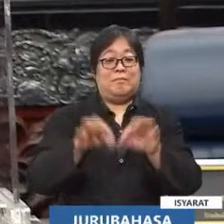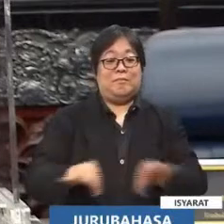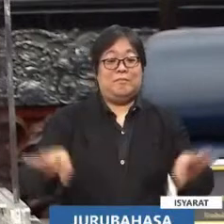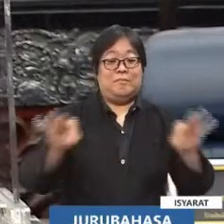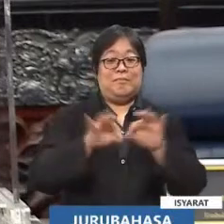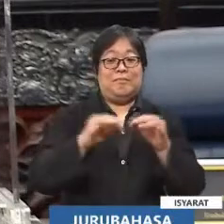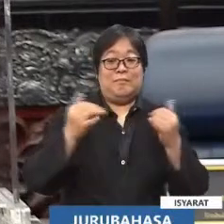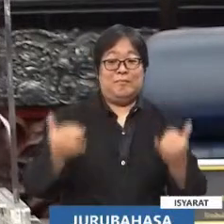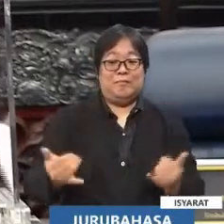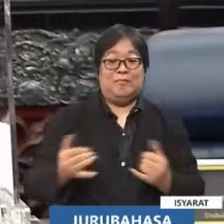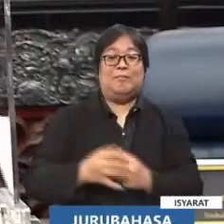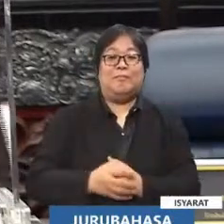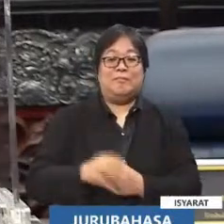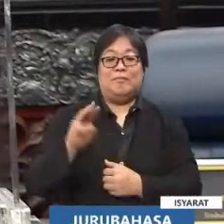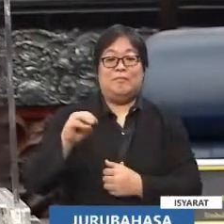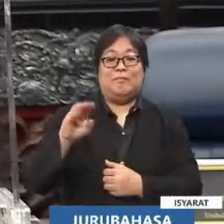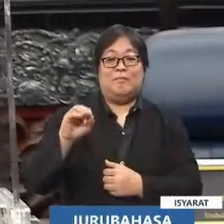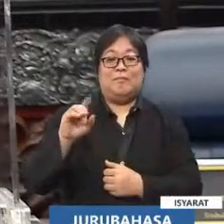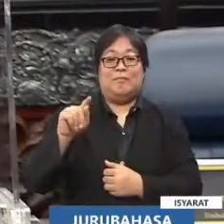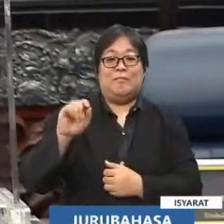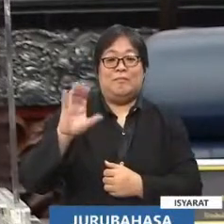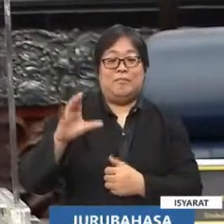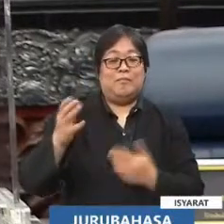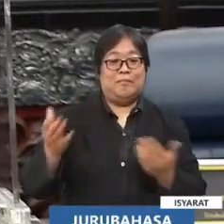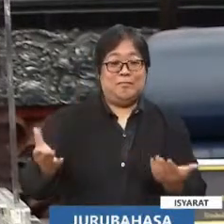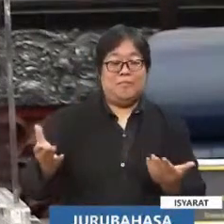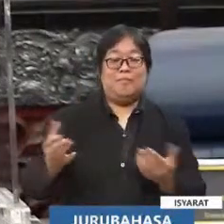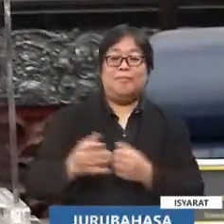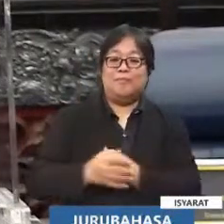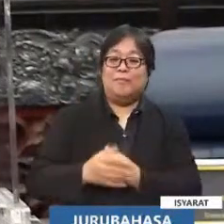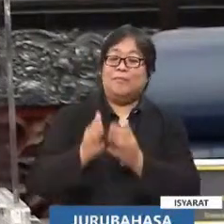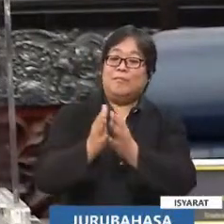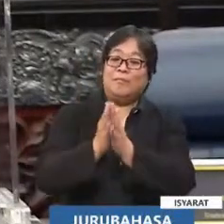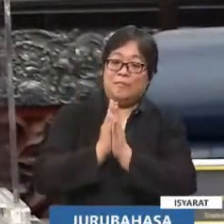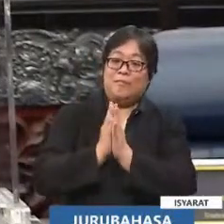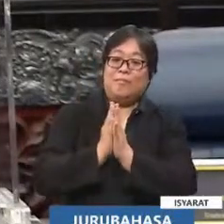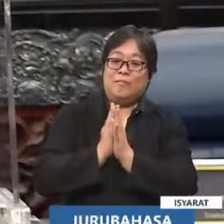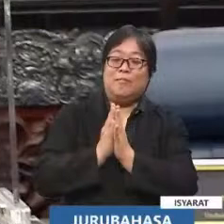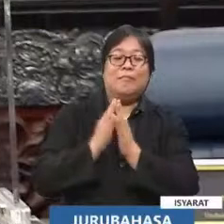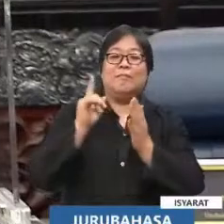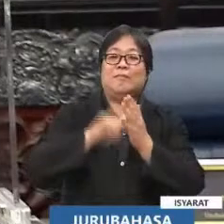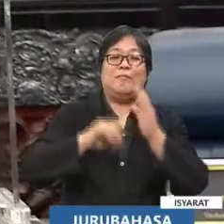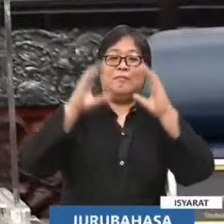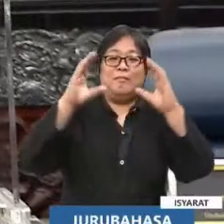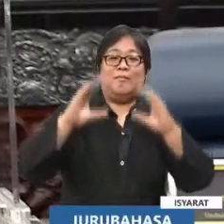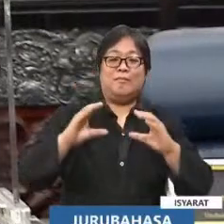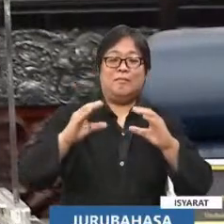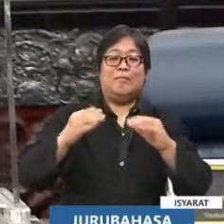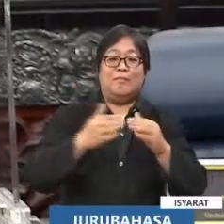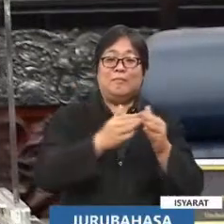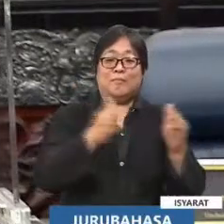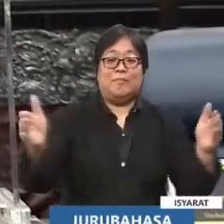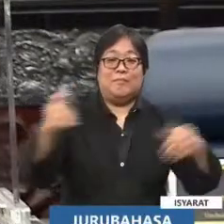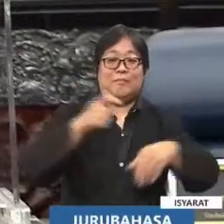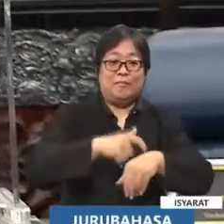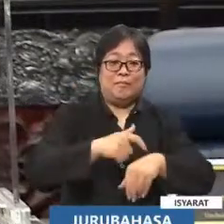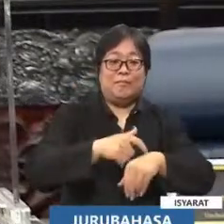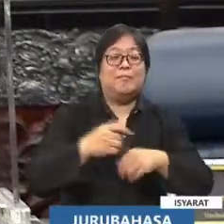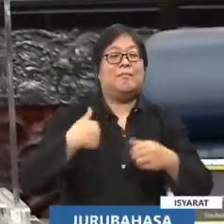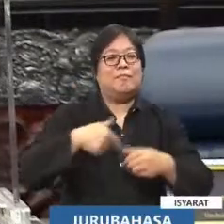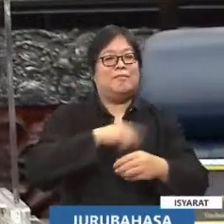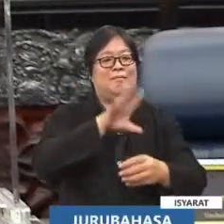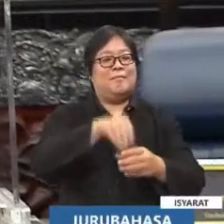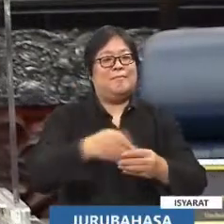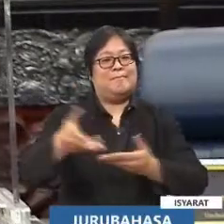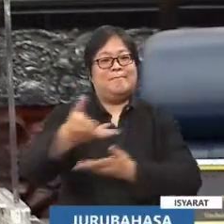sekali untuk Protek adalah untuk kita mendapatkan juga untuk langkah-langkah panjang ini, pertama sekali kita mulakan juga dengan sesi